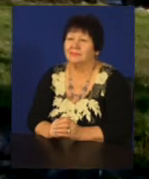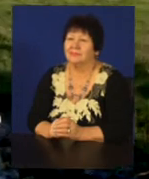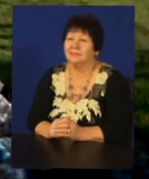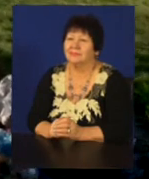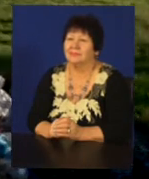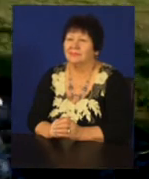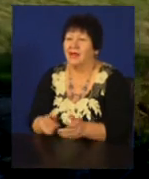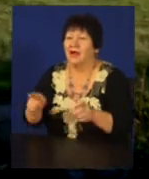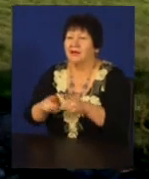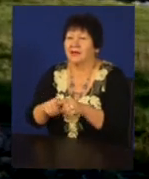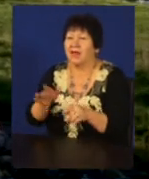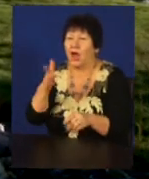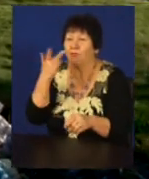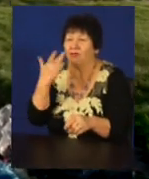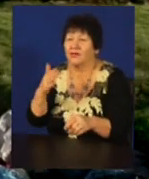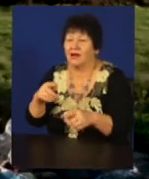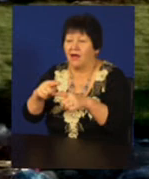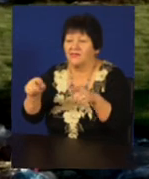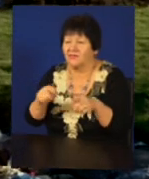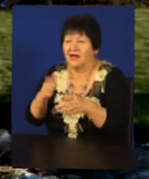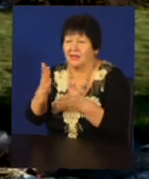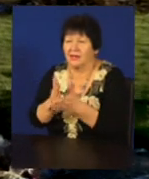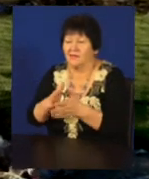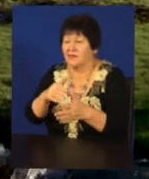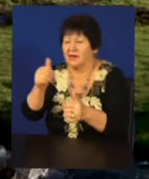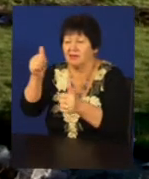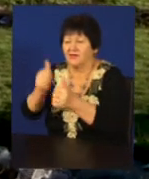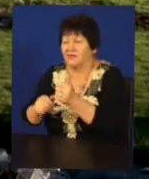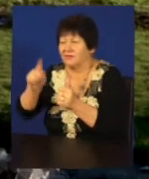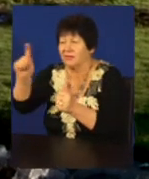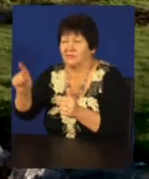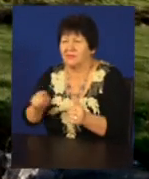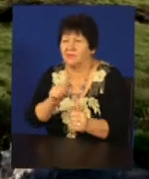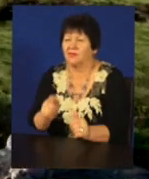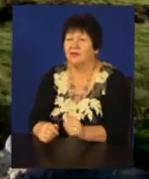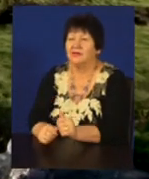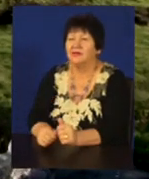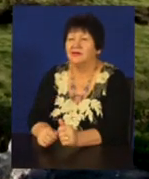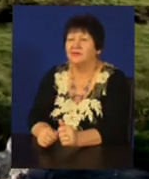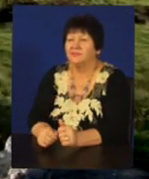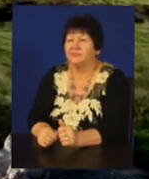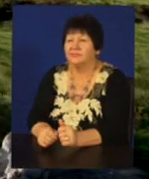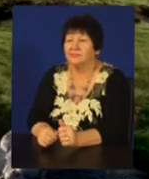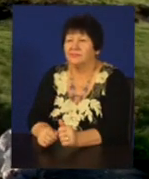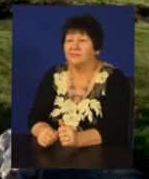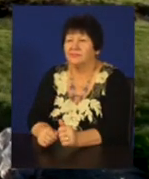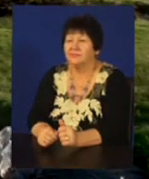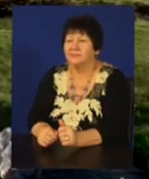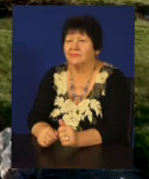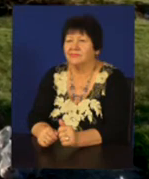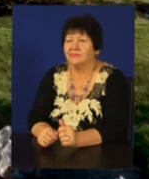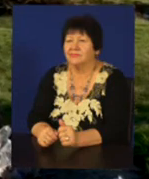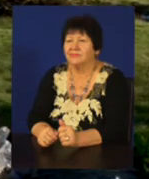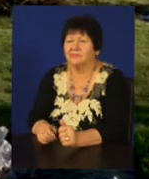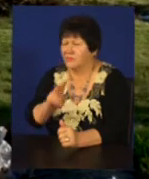И таких вот мусоросвалок здесь или есть еще в том части села? Там здесь тоже где-то даже, я не знаю, где-то. Куда-то